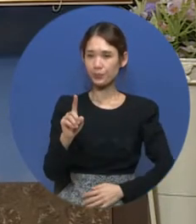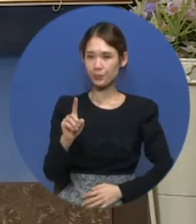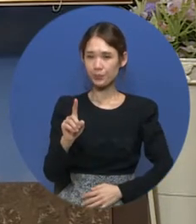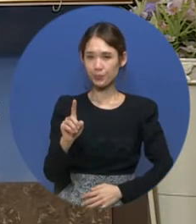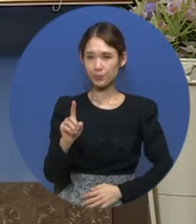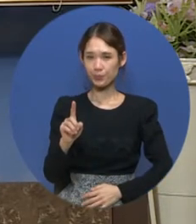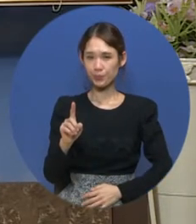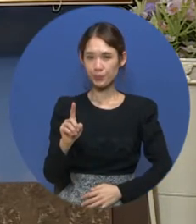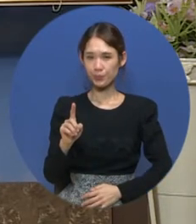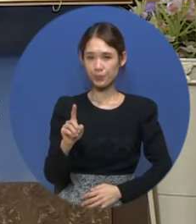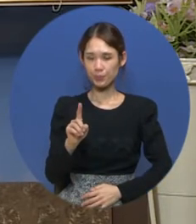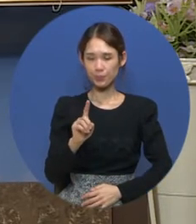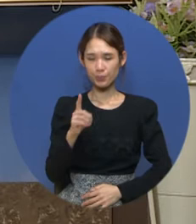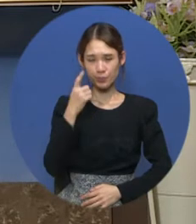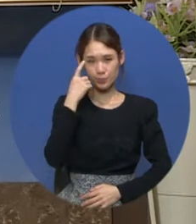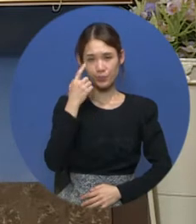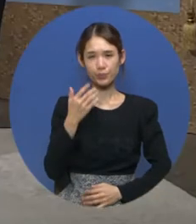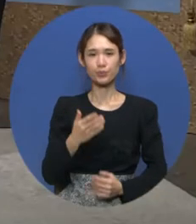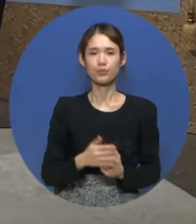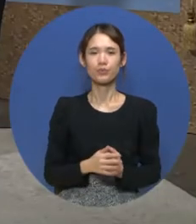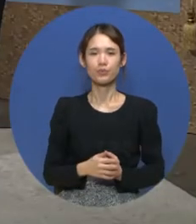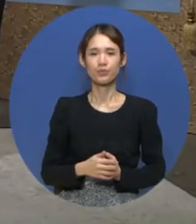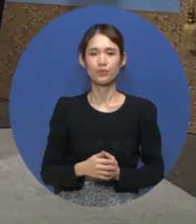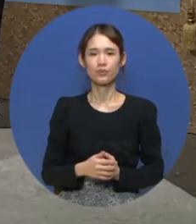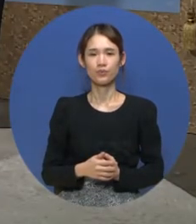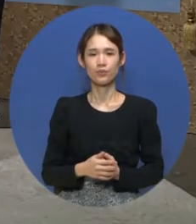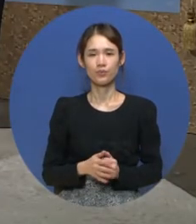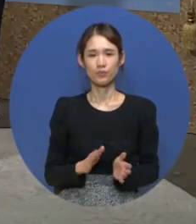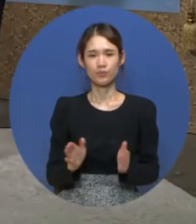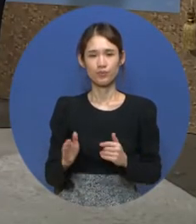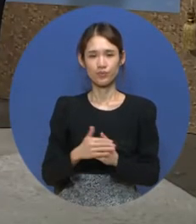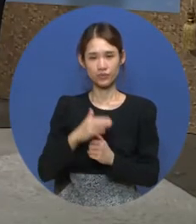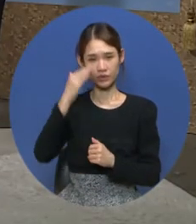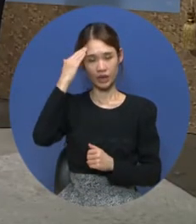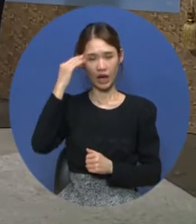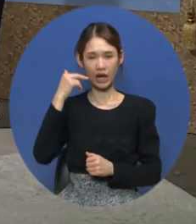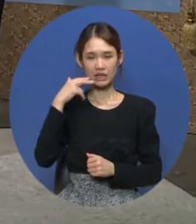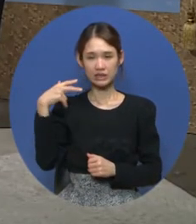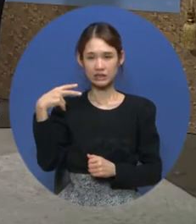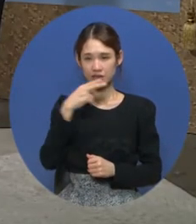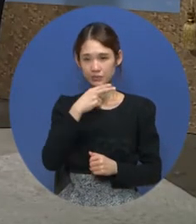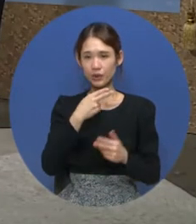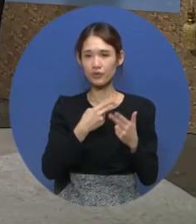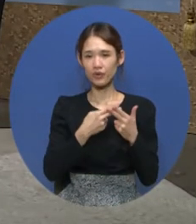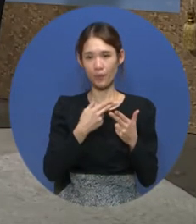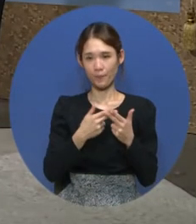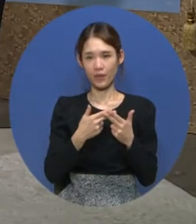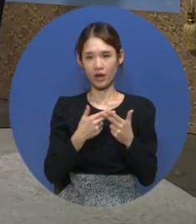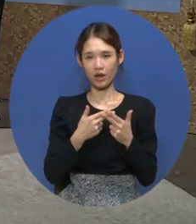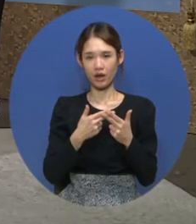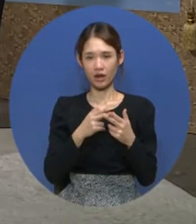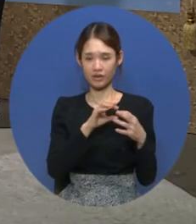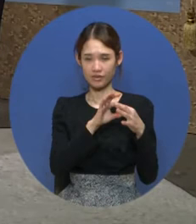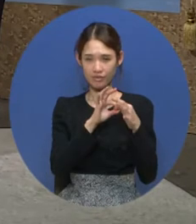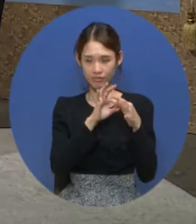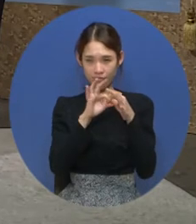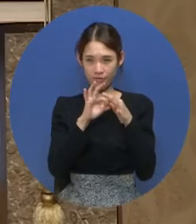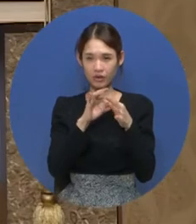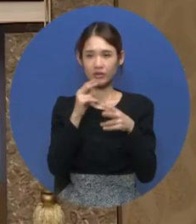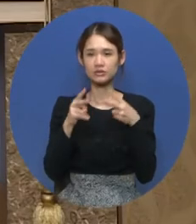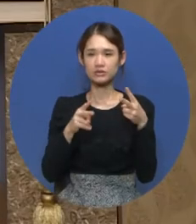좀 어떤 것이 있을까요 저희가 그래서 그거를 한국 구면 협회 하고 저희가 영계 사업을 해서